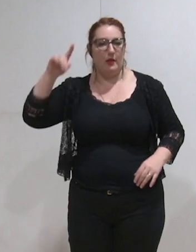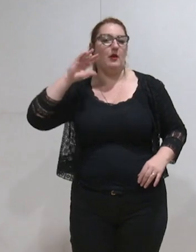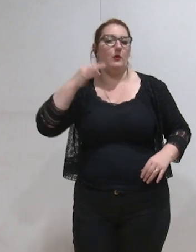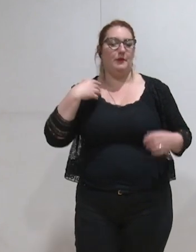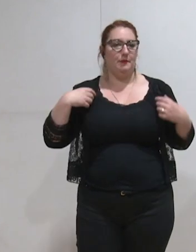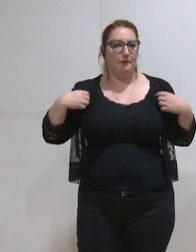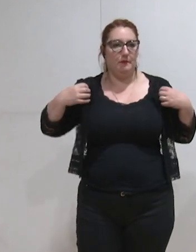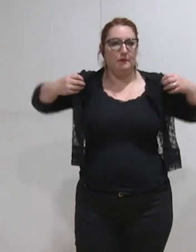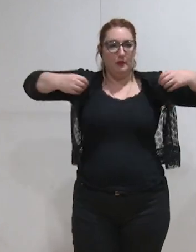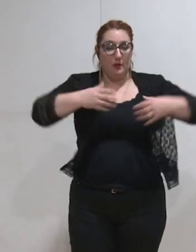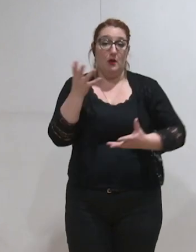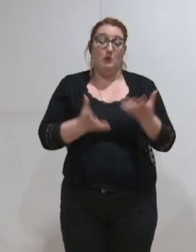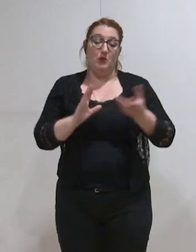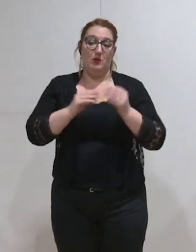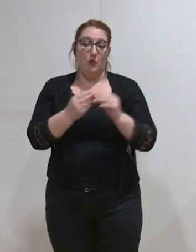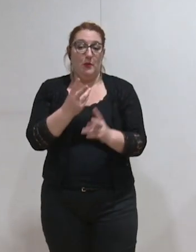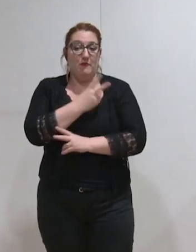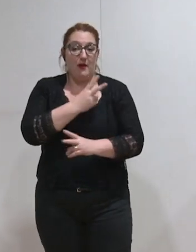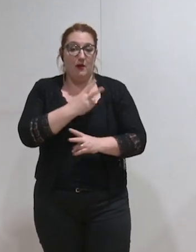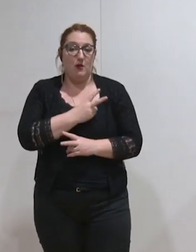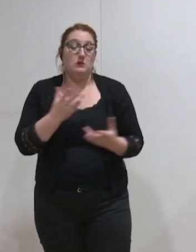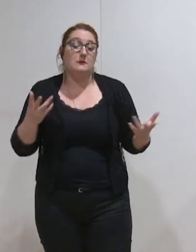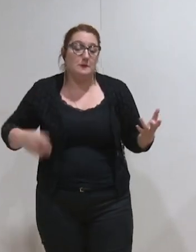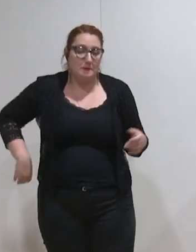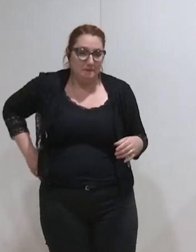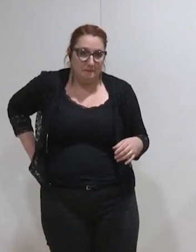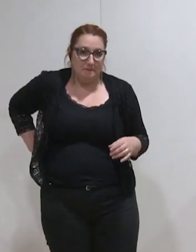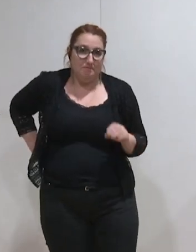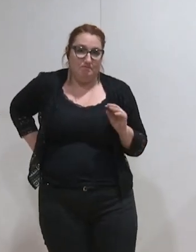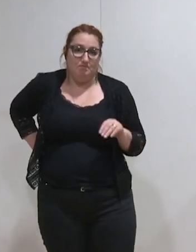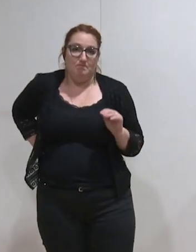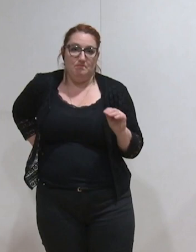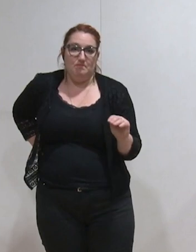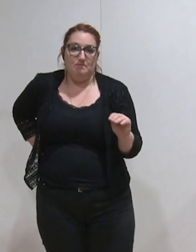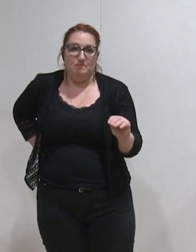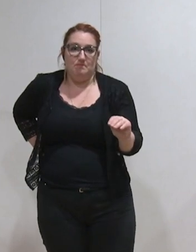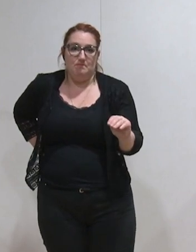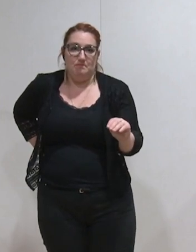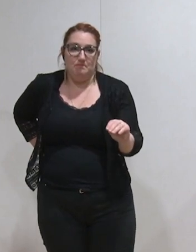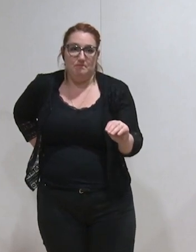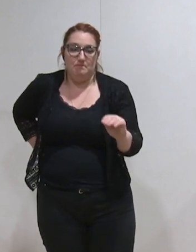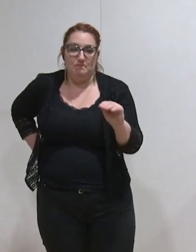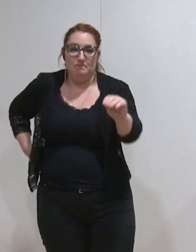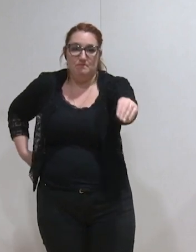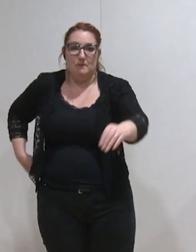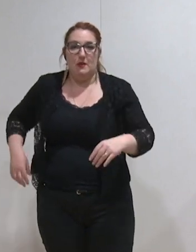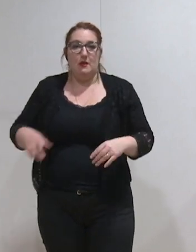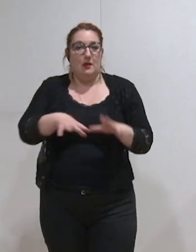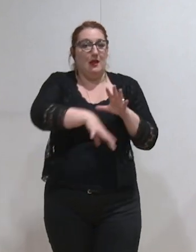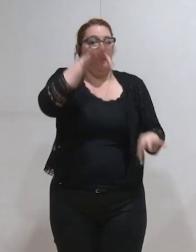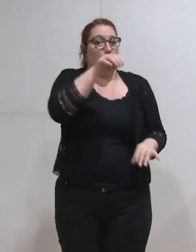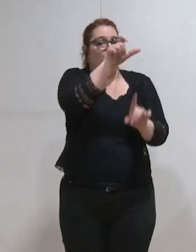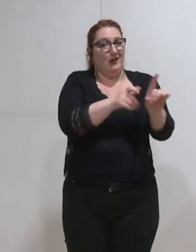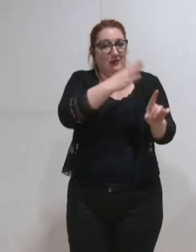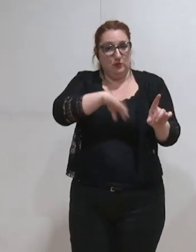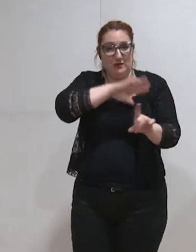peut-être les vacances sont passées par là l'élu en charge et le directeur des services non